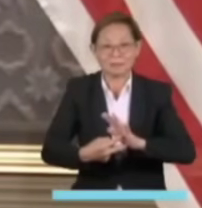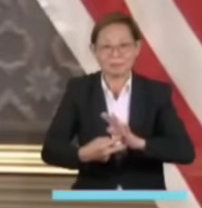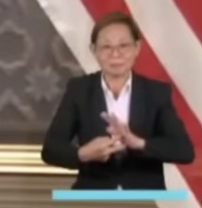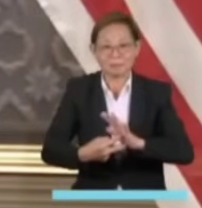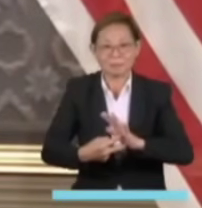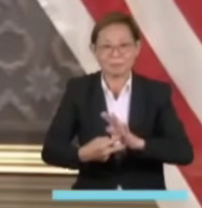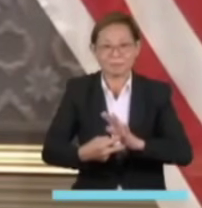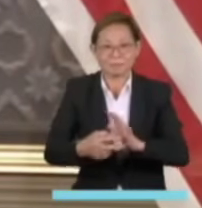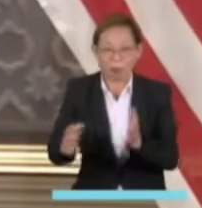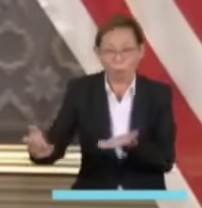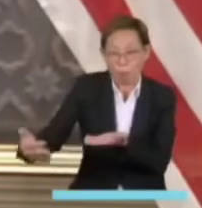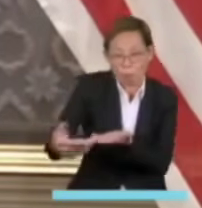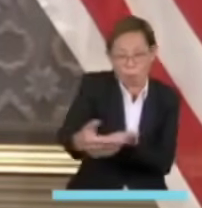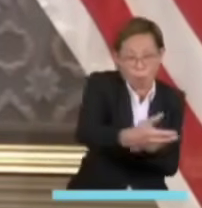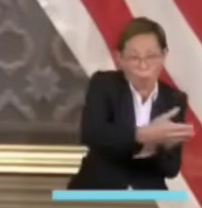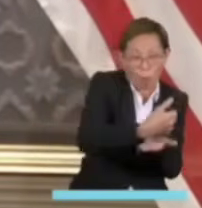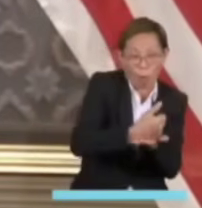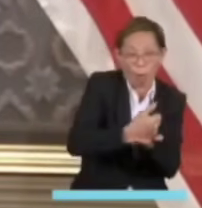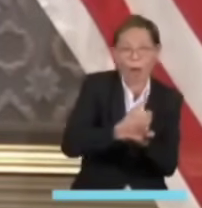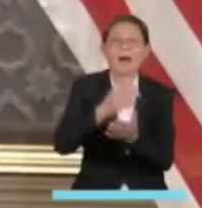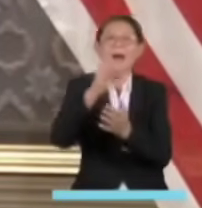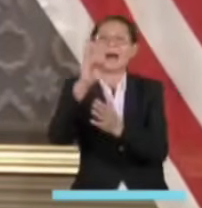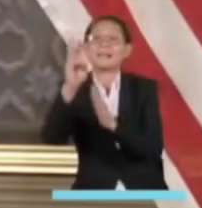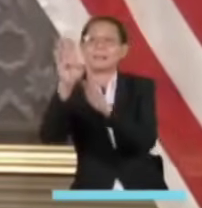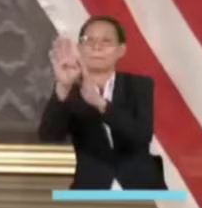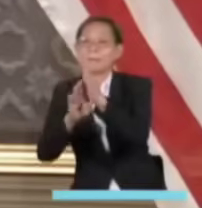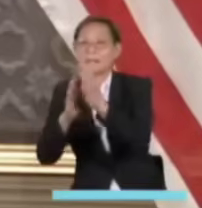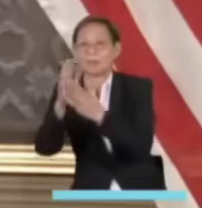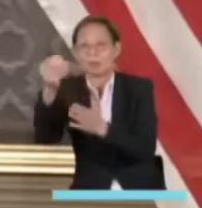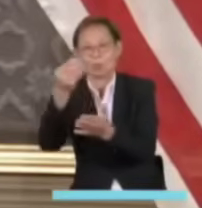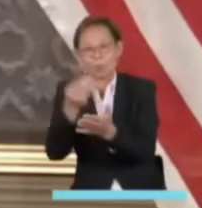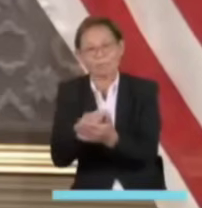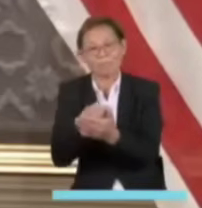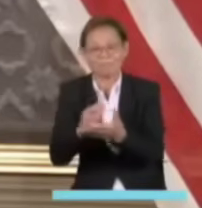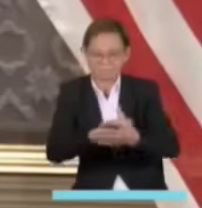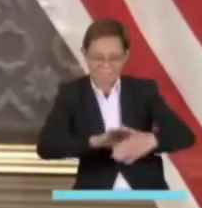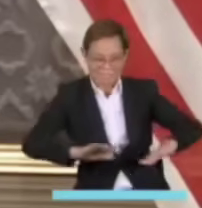kumpulkan sudah 5-6 bilion ringgit diselamatkan.